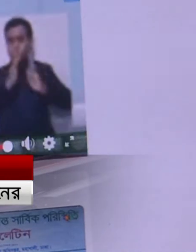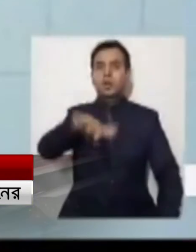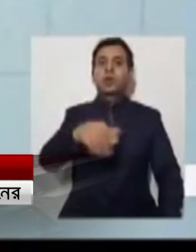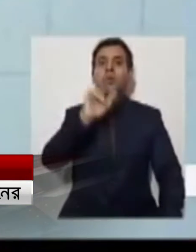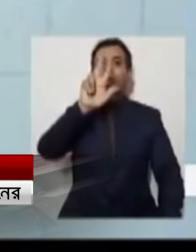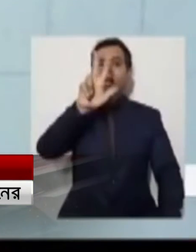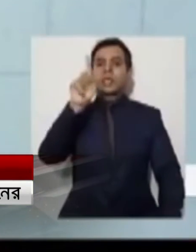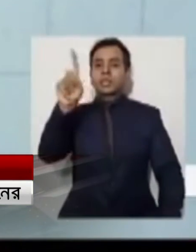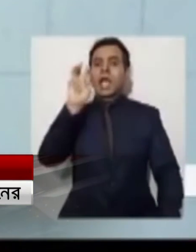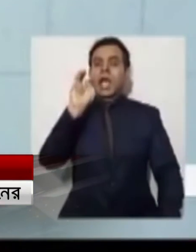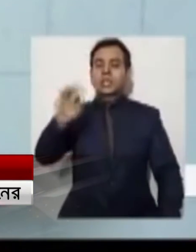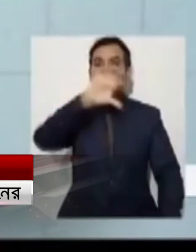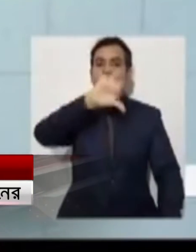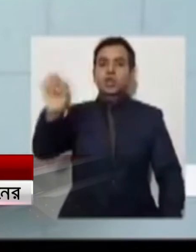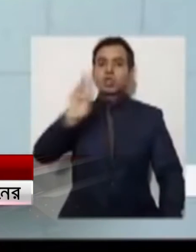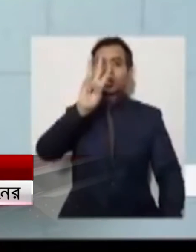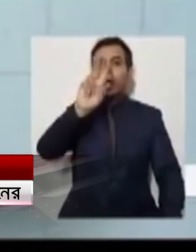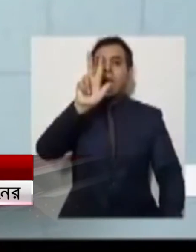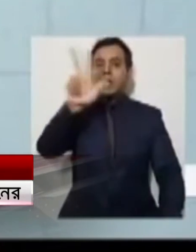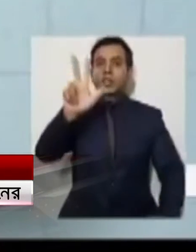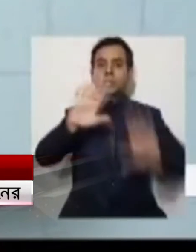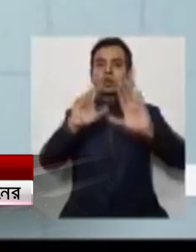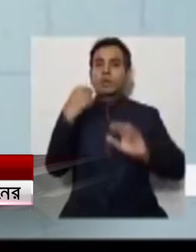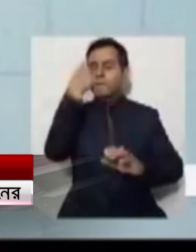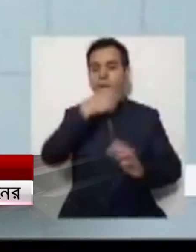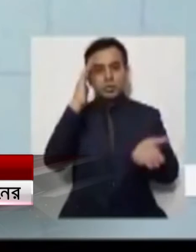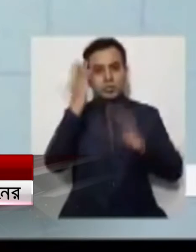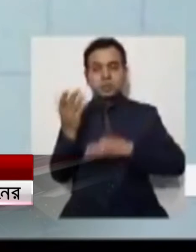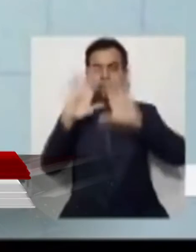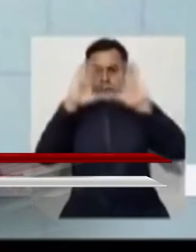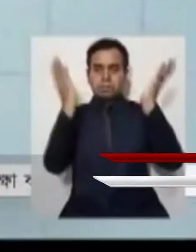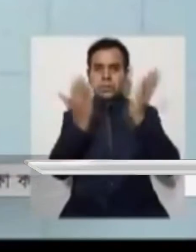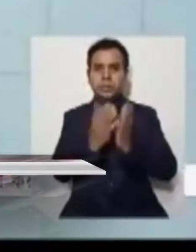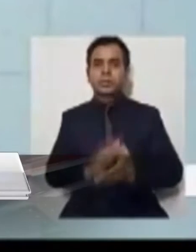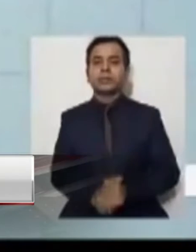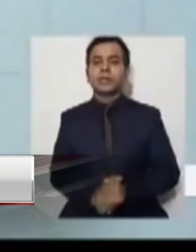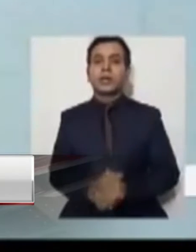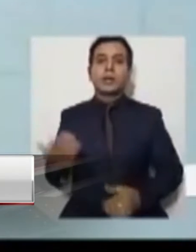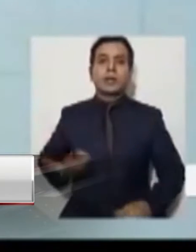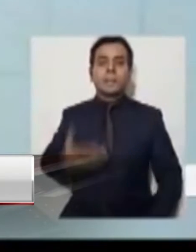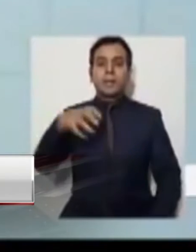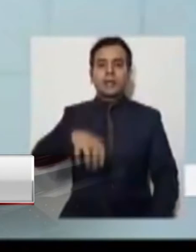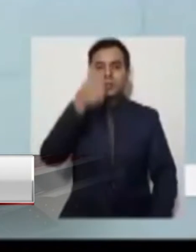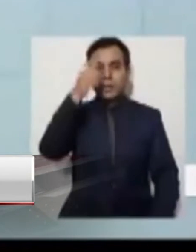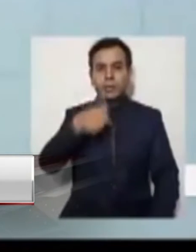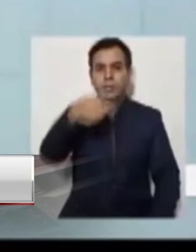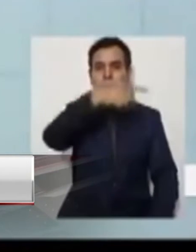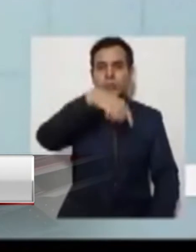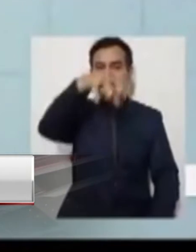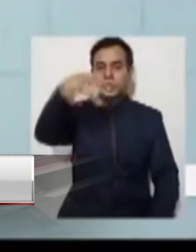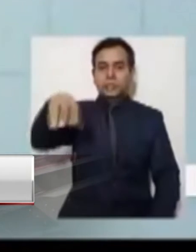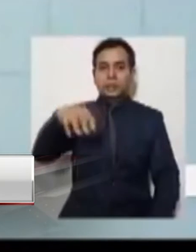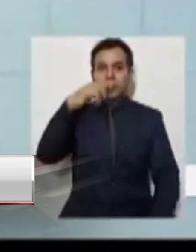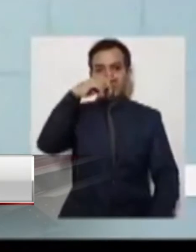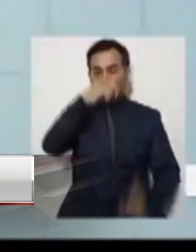সংক্রমণ ছড়িয়ে পড়েছে বলে জানান তিনি। বাংলাদেশের জেলা ওয়ারি যদি যাই, আমরা গতকাল বলেছিলাম যে আমাদের 58টি জেলা আক্রান্ত